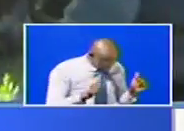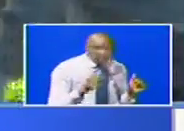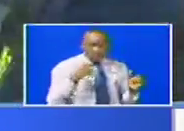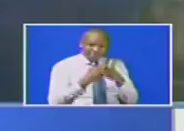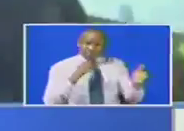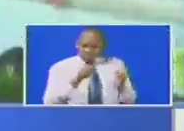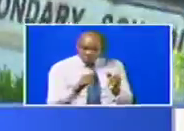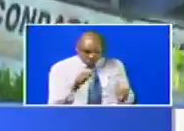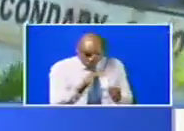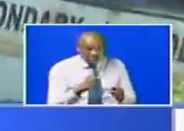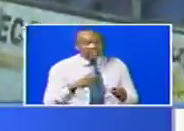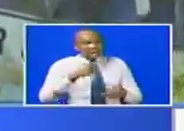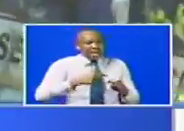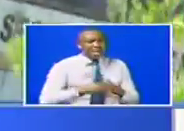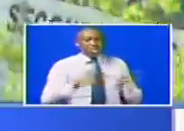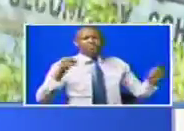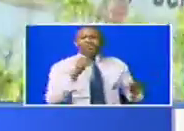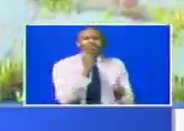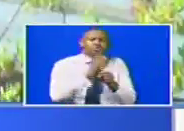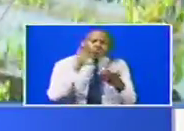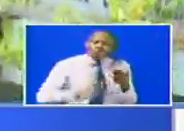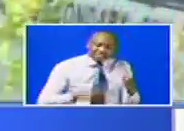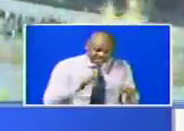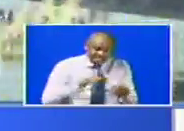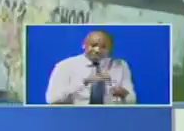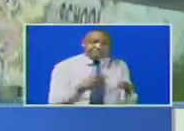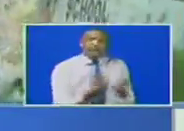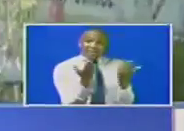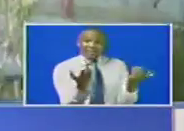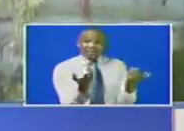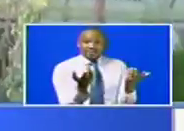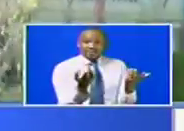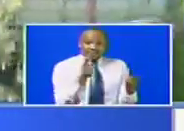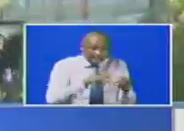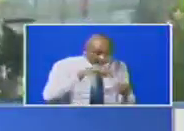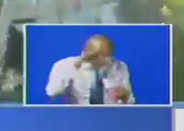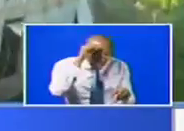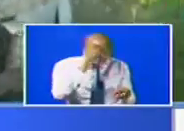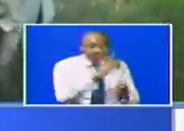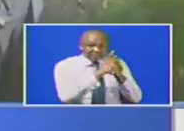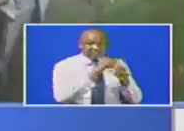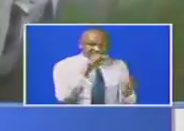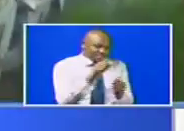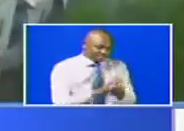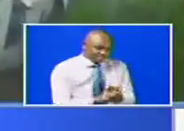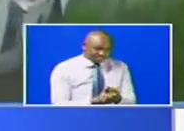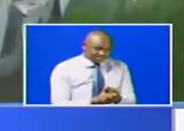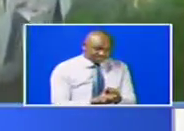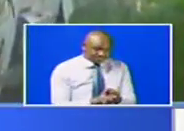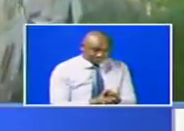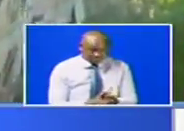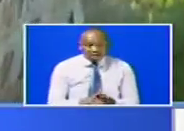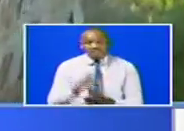ukaliendesha, tairi likapasuka, unastahili kufanya nini wakati ambapo umejifunza maswala kama haya ya uendeshaji magari?